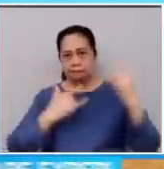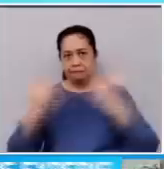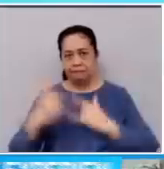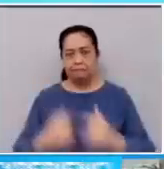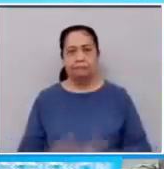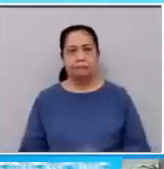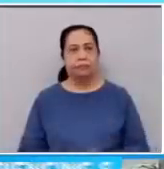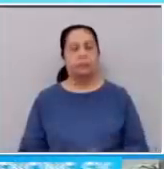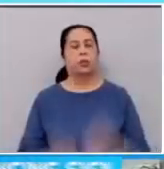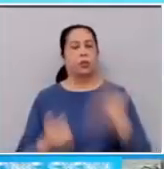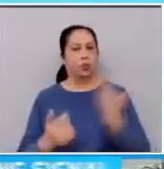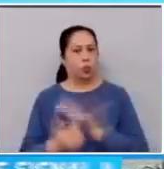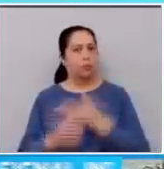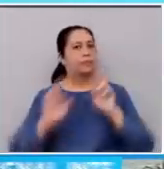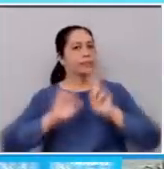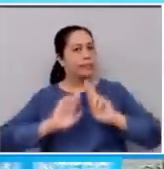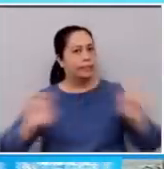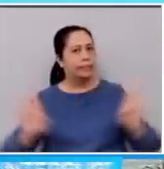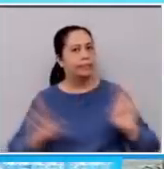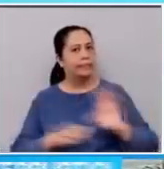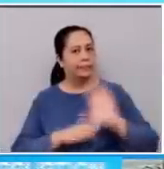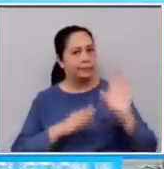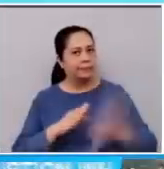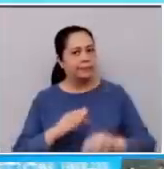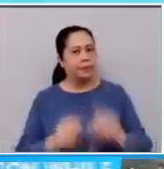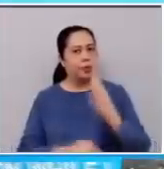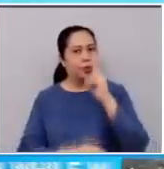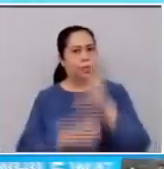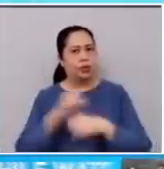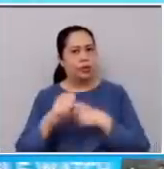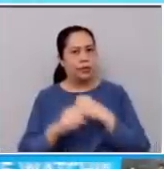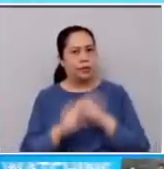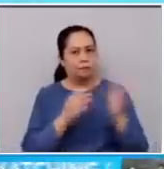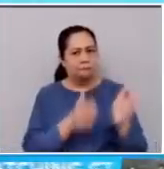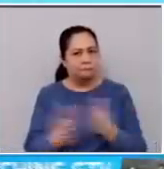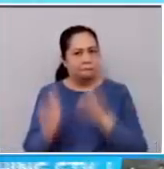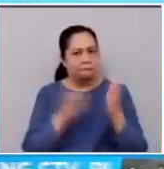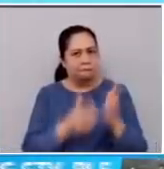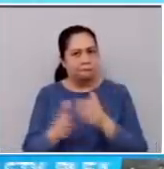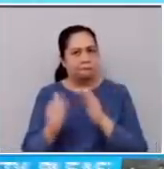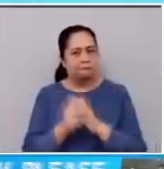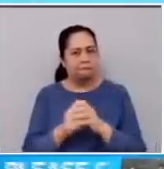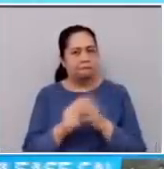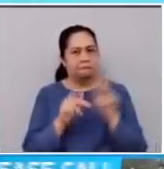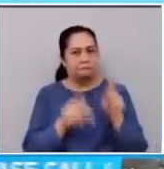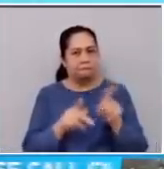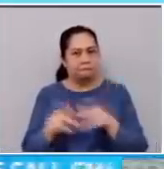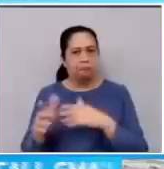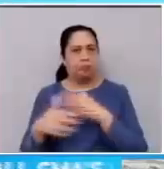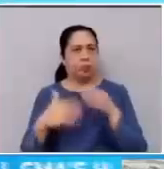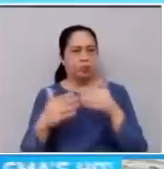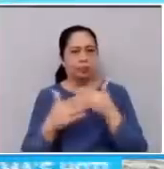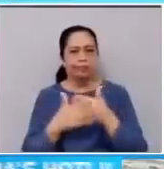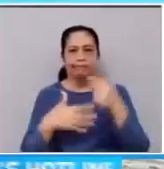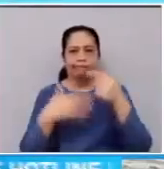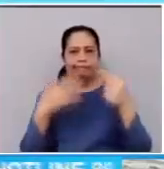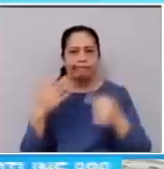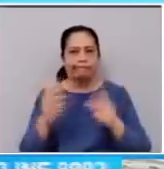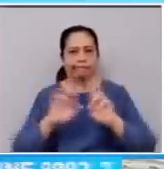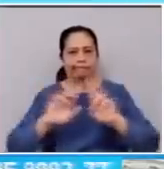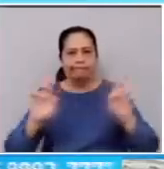Handang-handa na kami, Rafi, no? Dalawang taon naming pinagplanuhan, pinagpreparahan at pinaghandaan ang